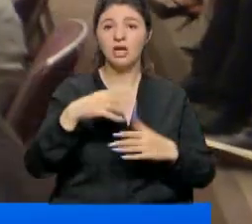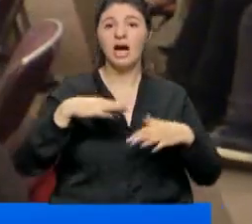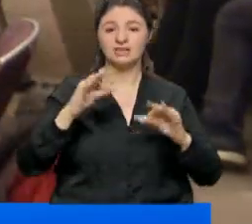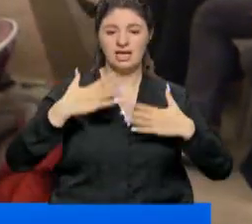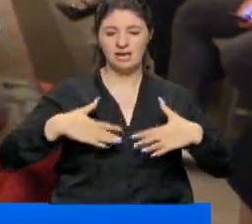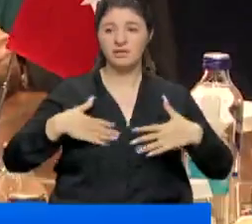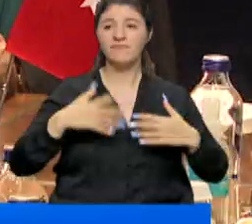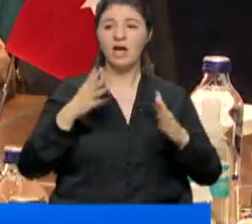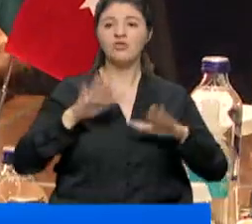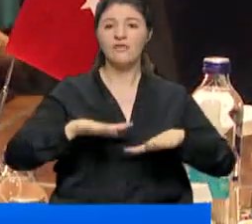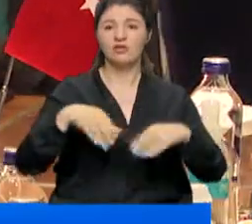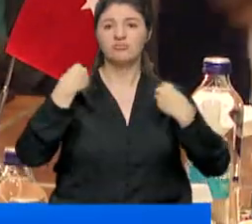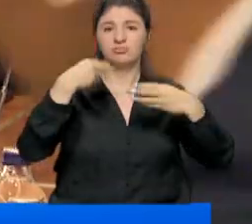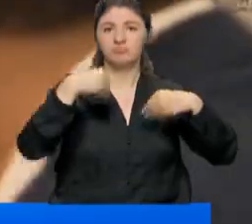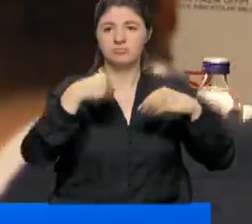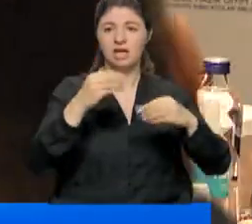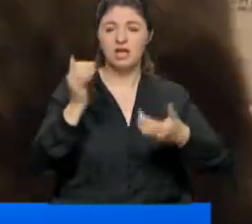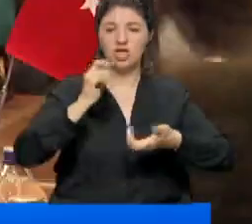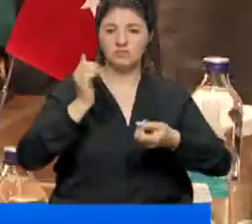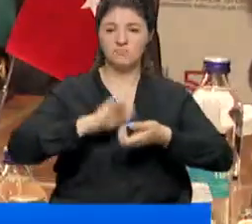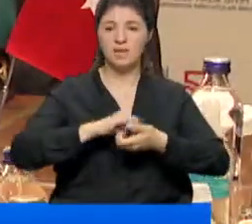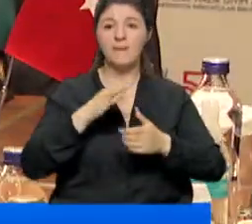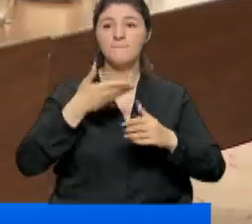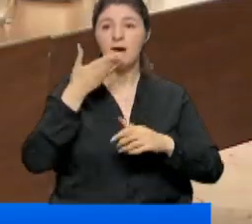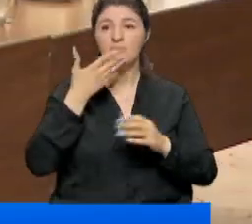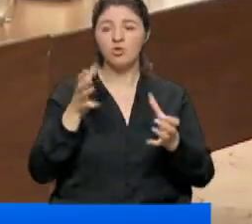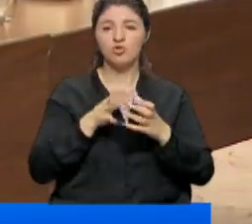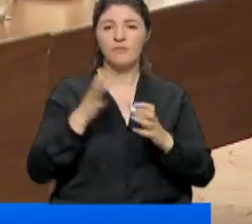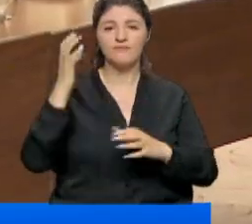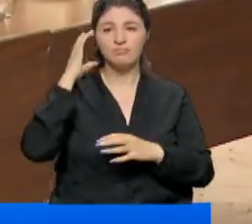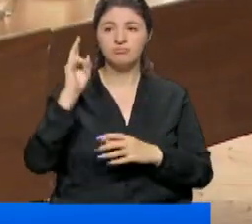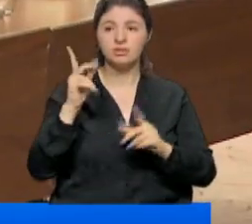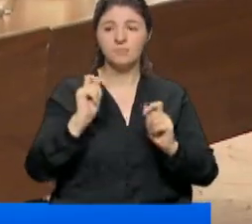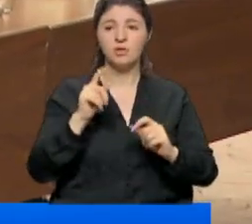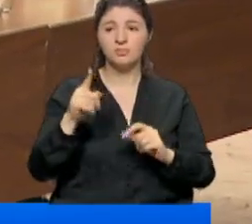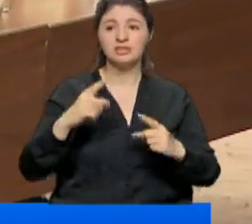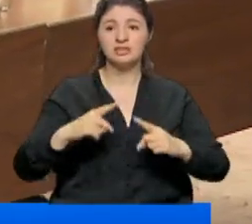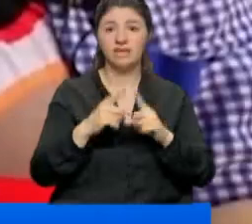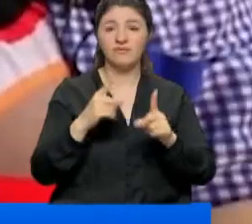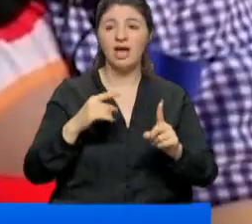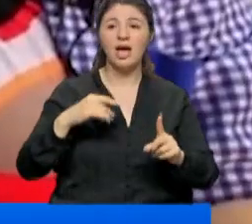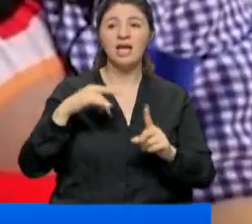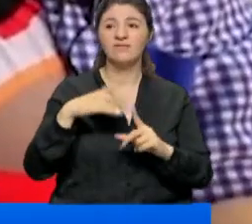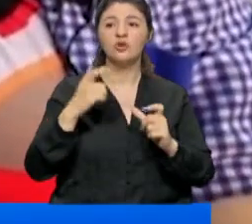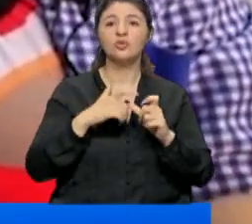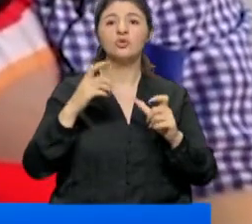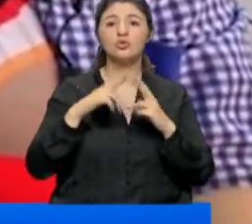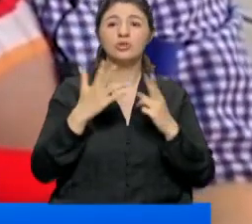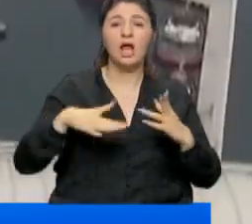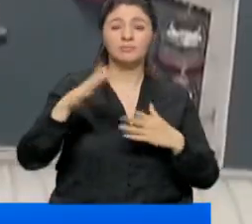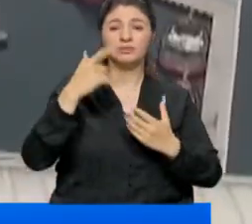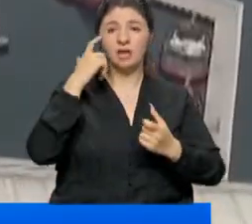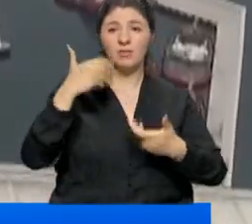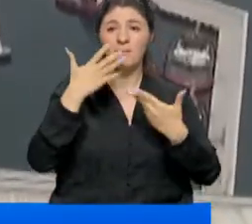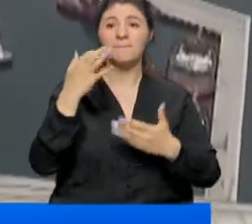hazırgiyim ve Konfeksiyon ihracatçıları Birliği işbirliğinde Marmara grubu Vakfı tarafından düzenleniyor Zirve hedefin Global tanıtım atağı